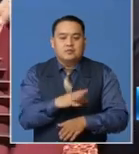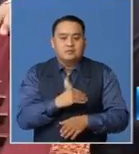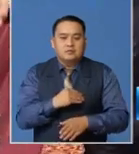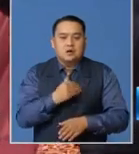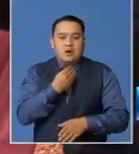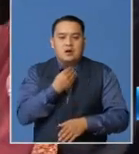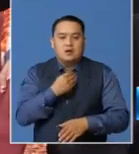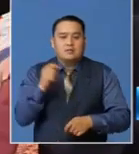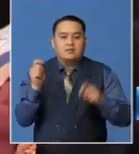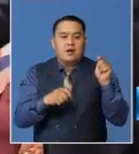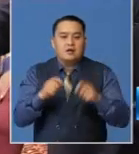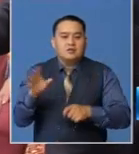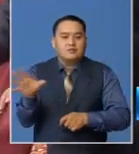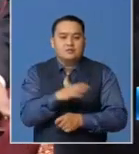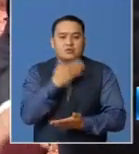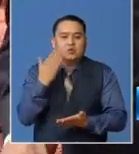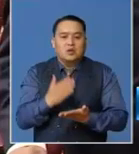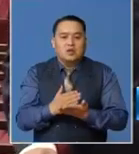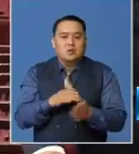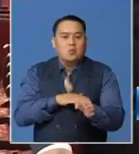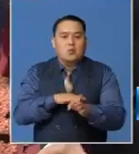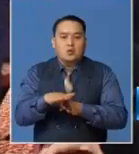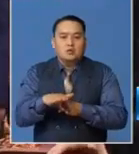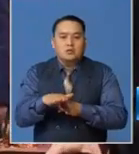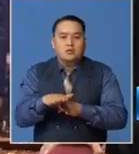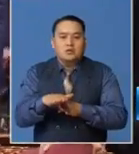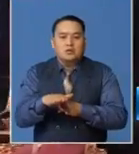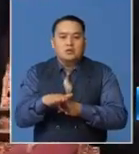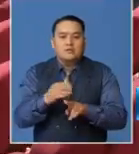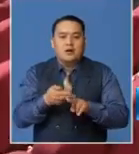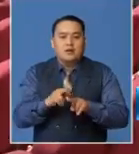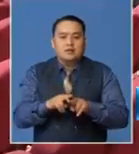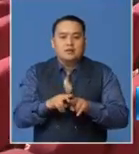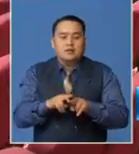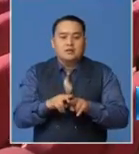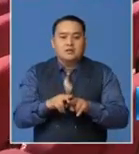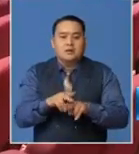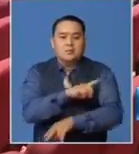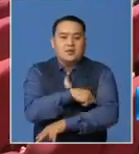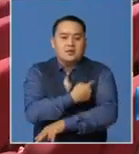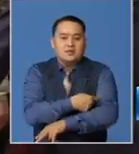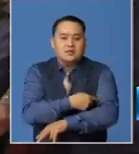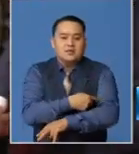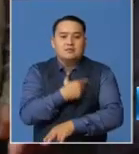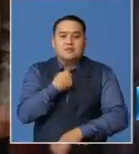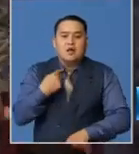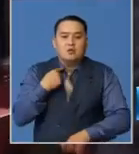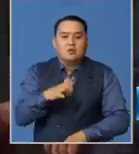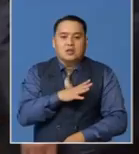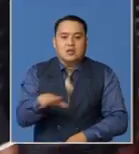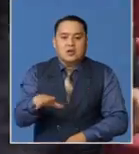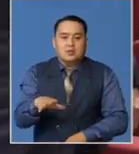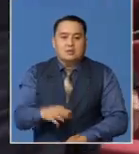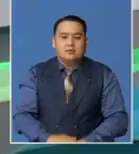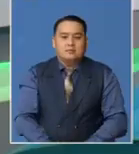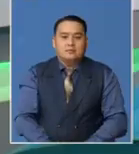визит серпом социально месяц иди пуска под кургане небо